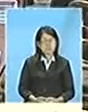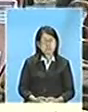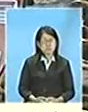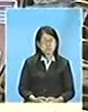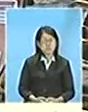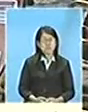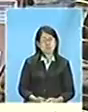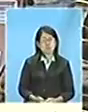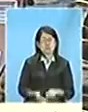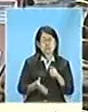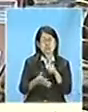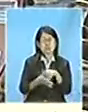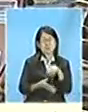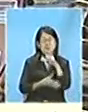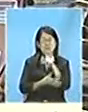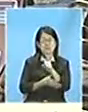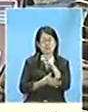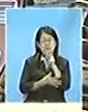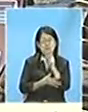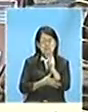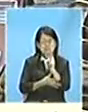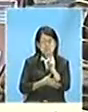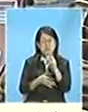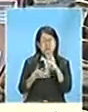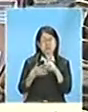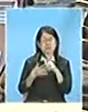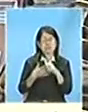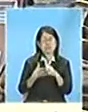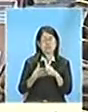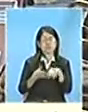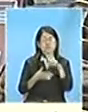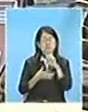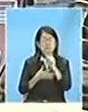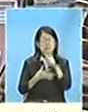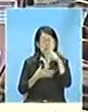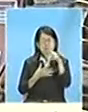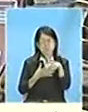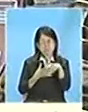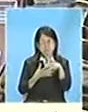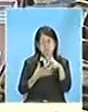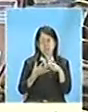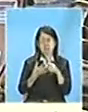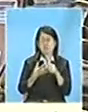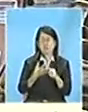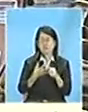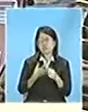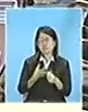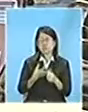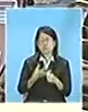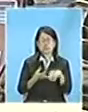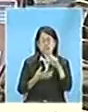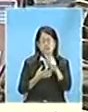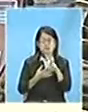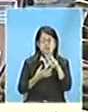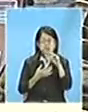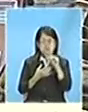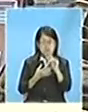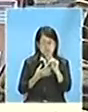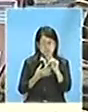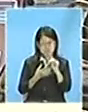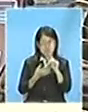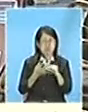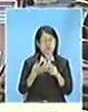นางสาวสุนันท์สิงห์สมบูรณ์นายสุพจน์เรียบประถมนางสาวสุมนสุตตะวิริ